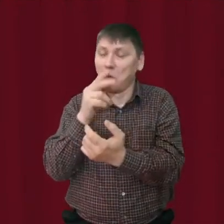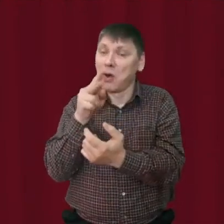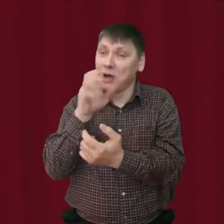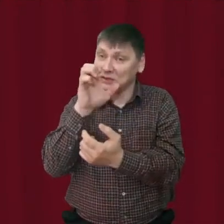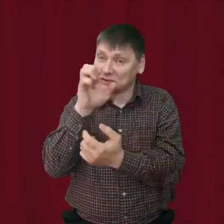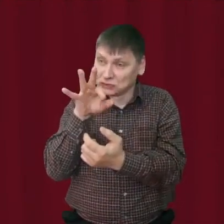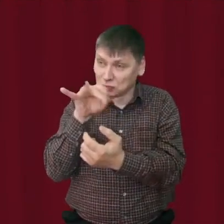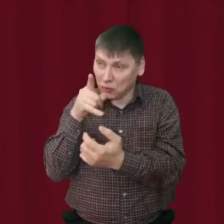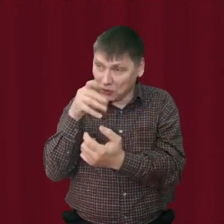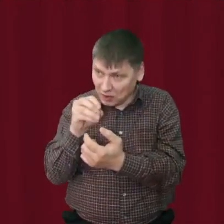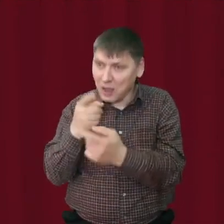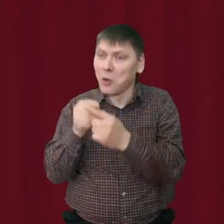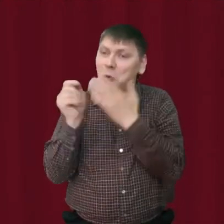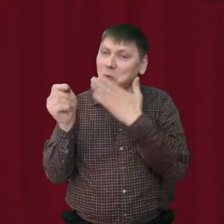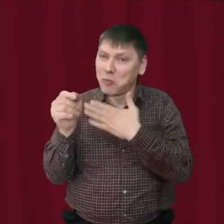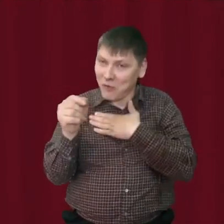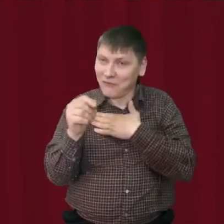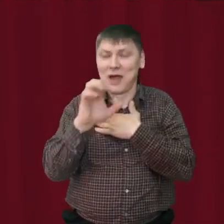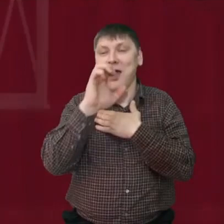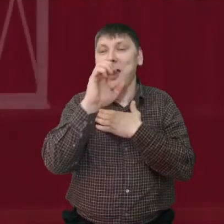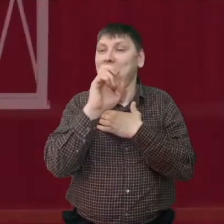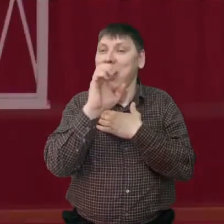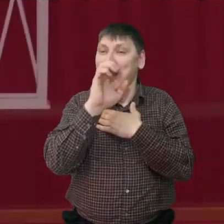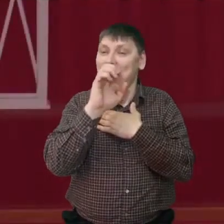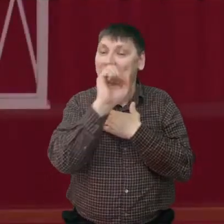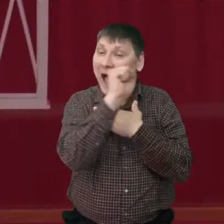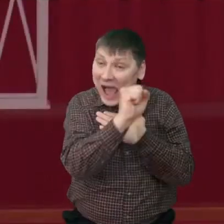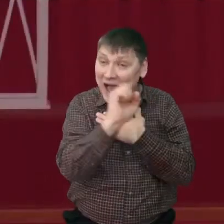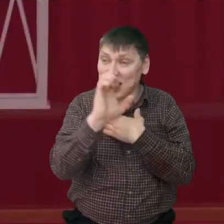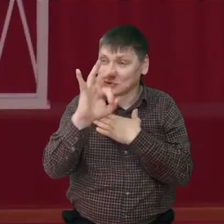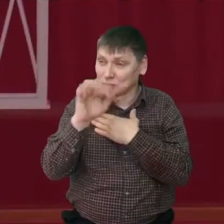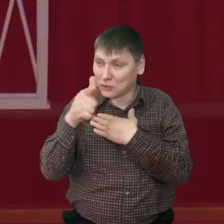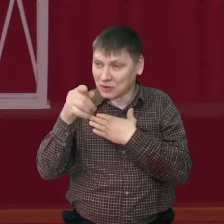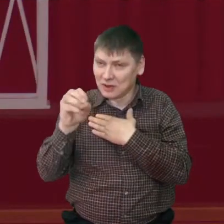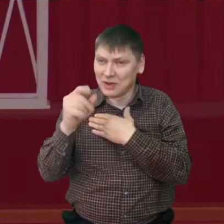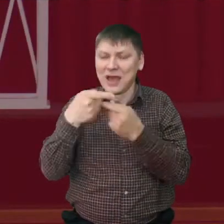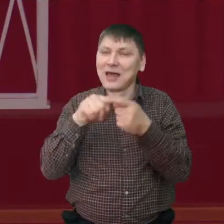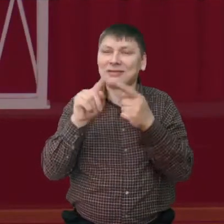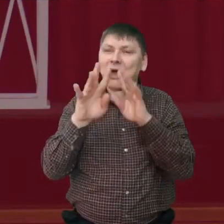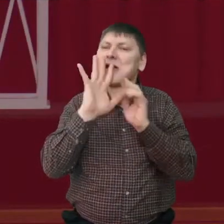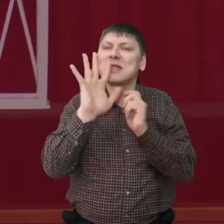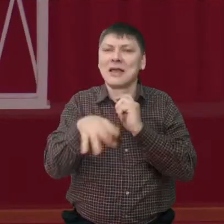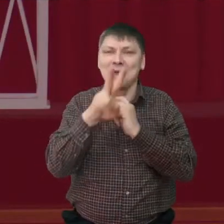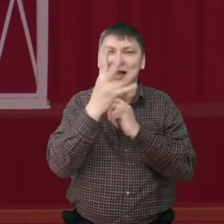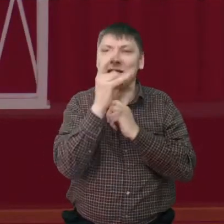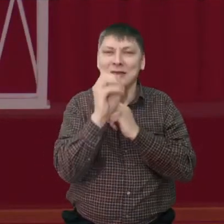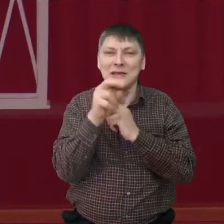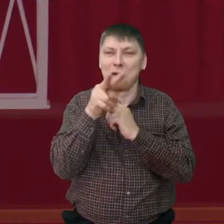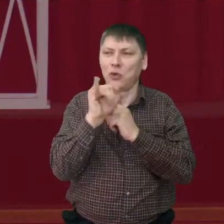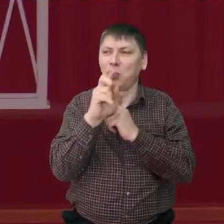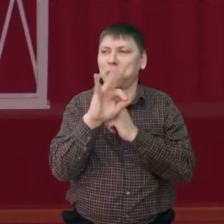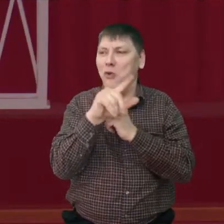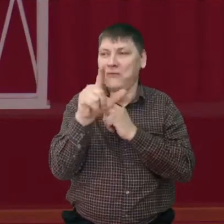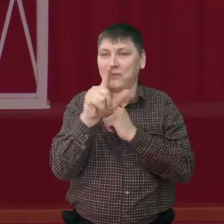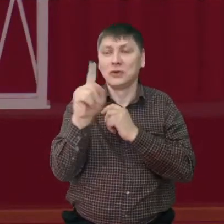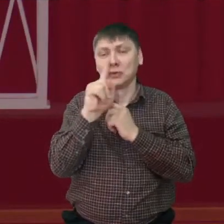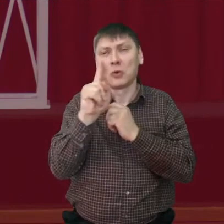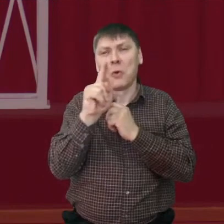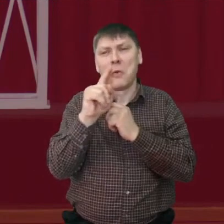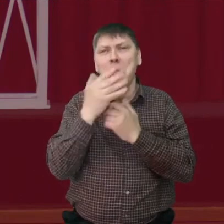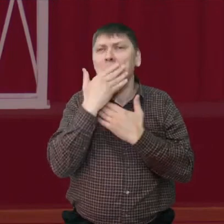любовь, то «асторге» – это не любовь, скажем так. В русском языке в данном случае «асторге» переведено как то, что люди в последние времена